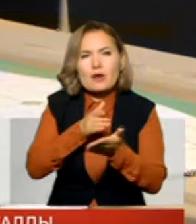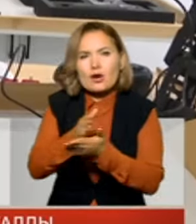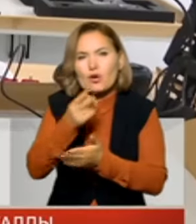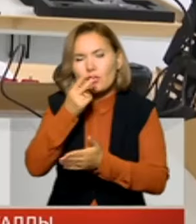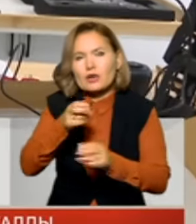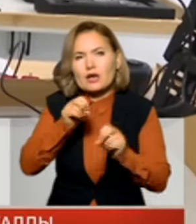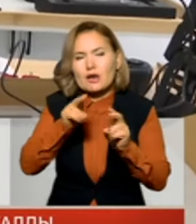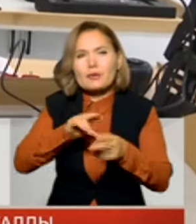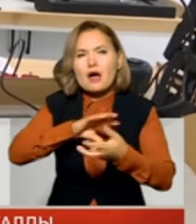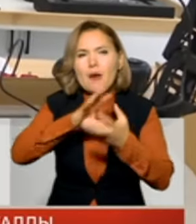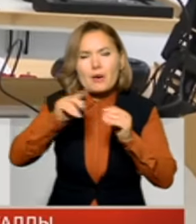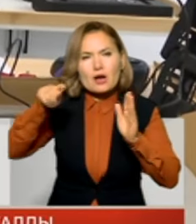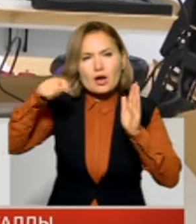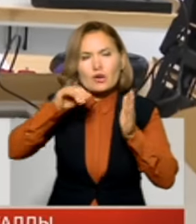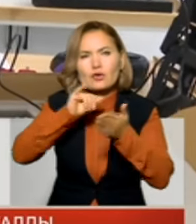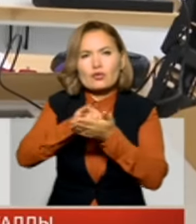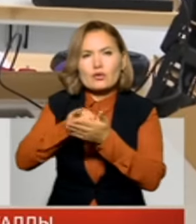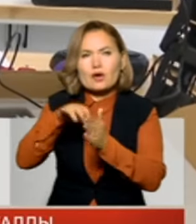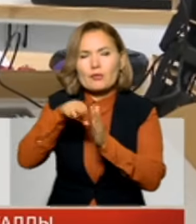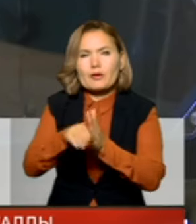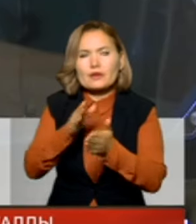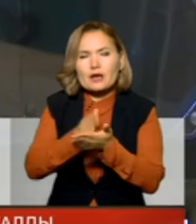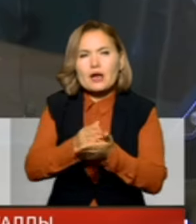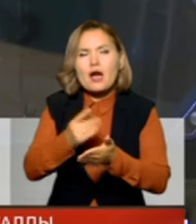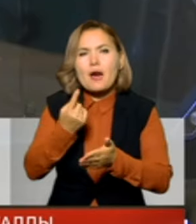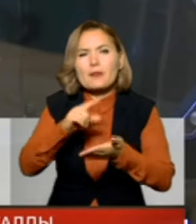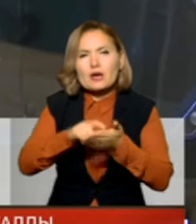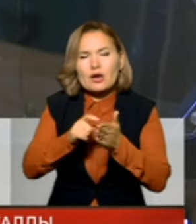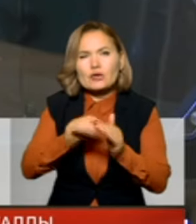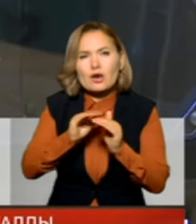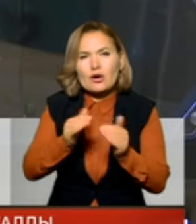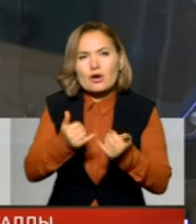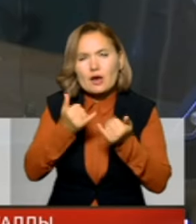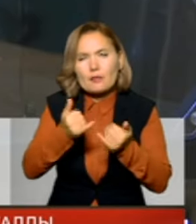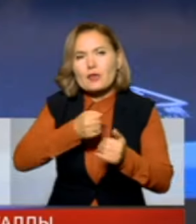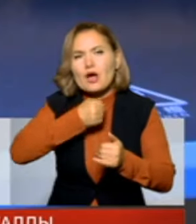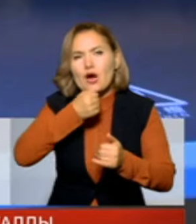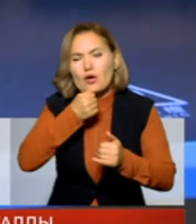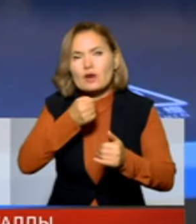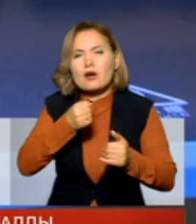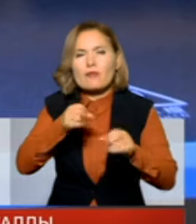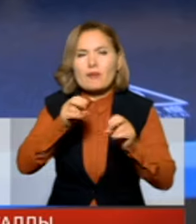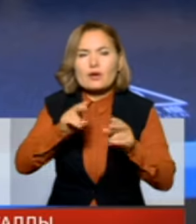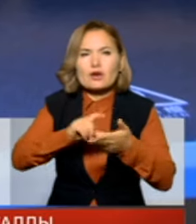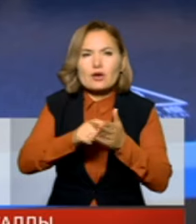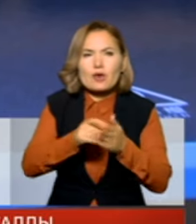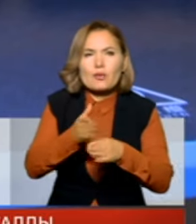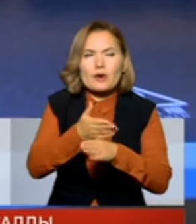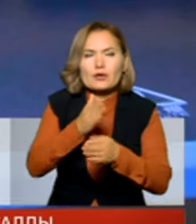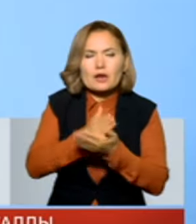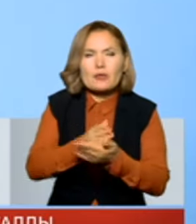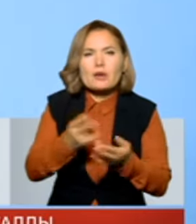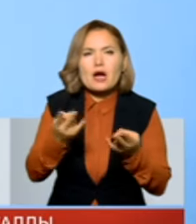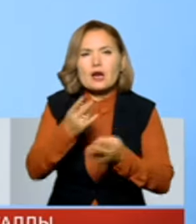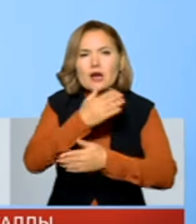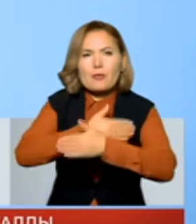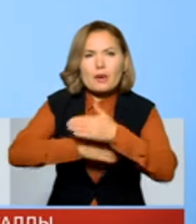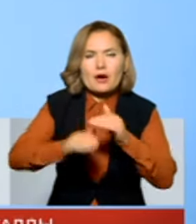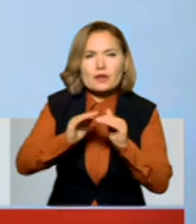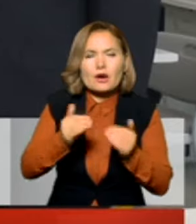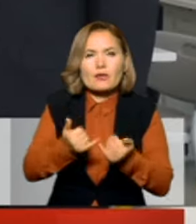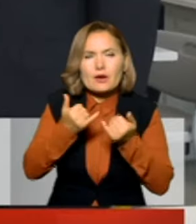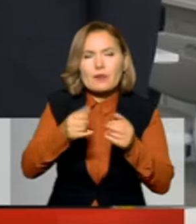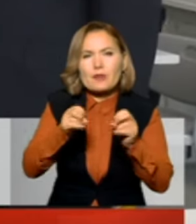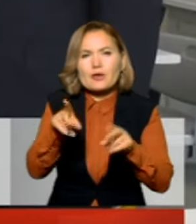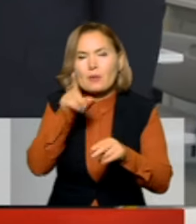ордасына толықтай бейне бақылау жүйесі орнатылған. Бастауыш және жоғары сынып оқушылары жеке-жеке блоктарда білім алады. Ерекше қажеттіліктері бар балаларға